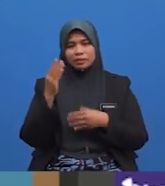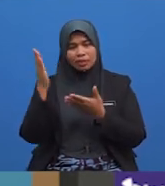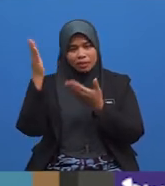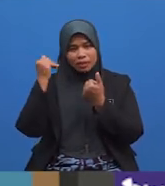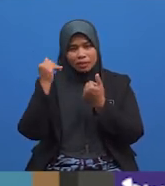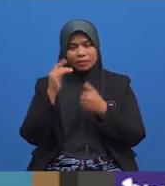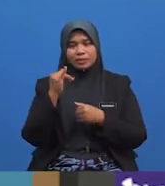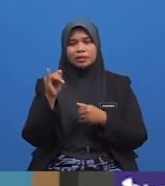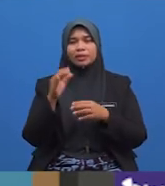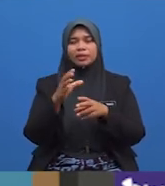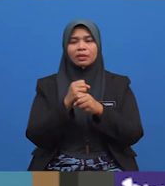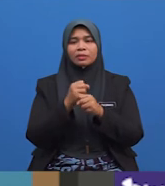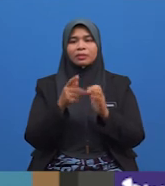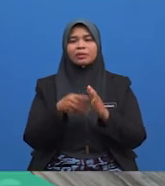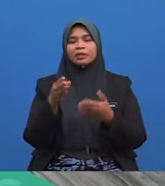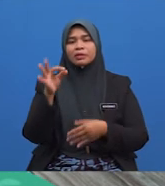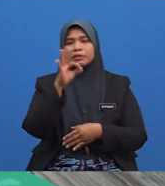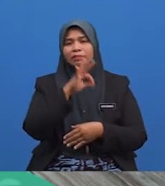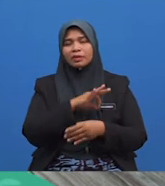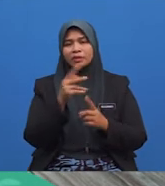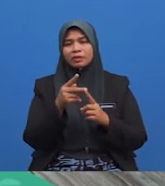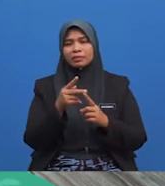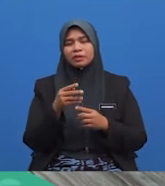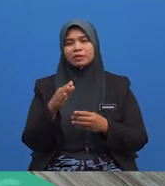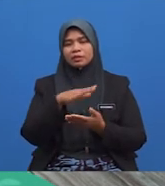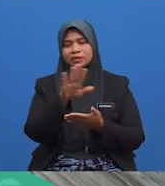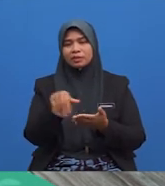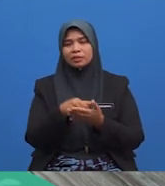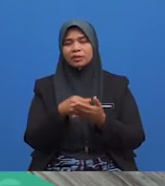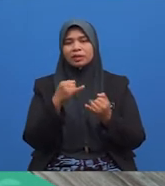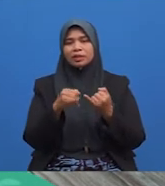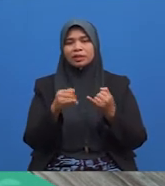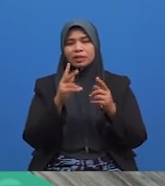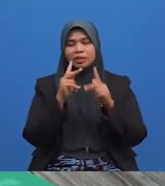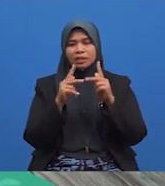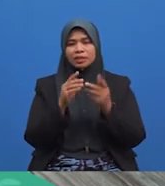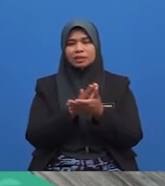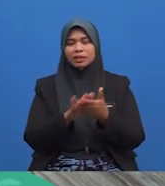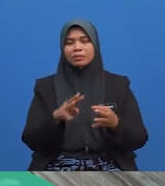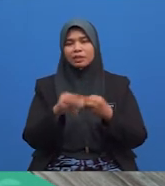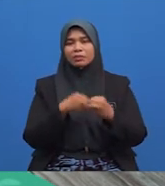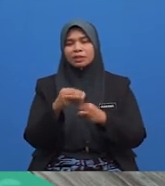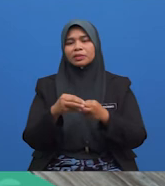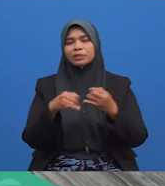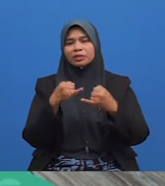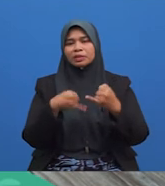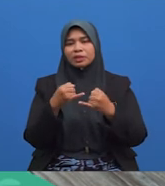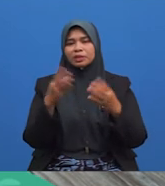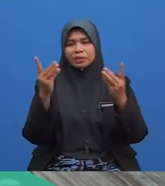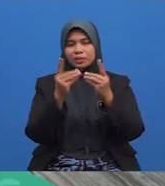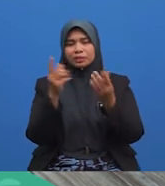harap ia dapat memberi manfaat. Akhir kata dari Cikgu Izzy, selamat maju jaya dan